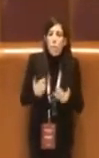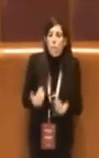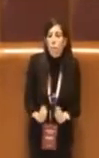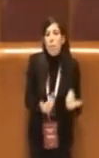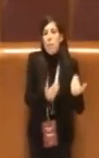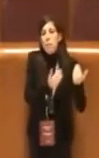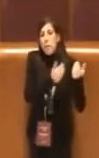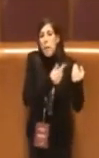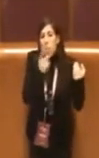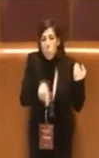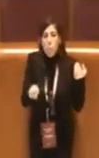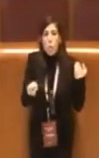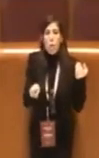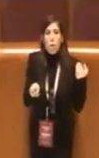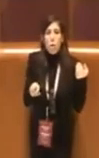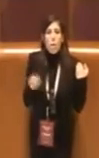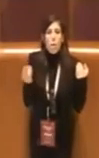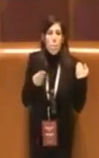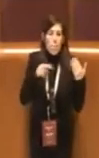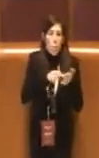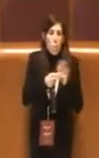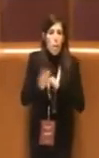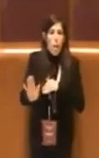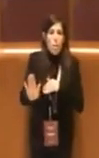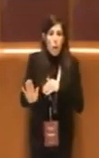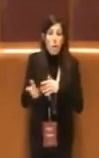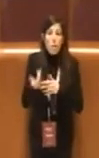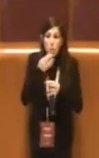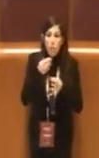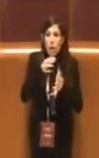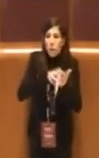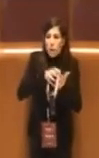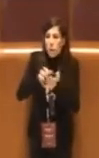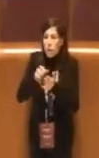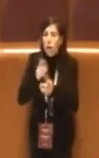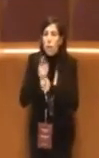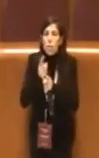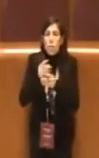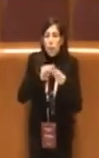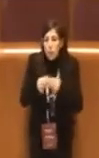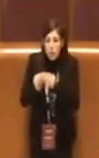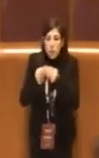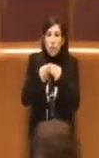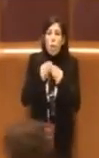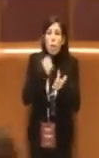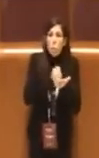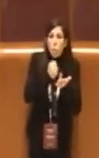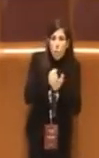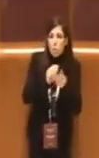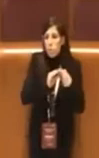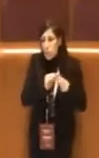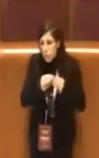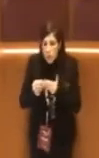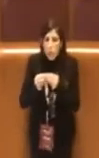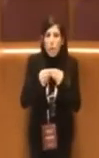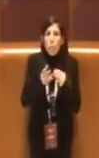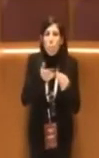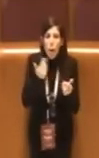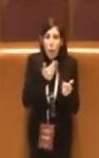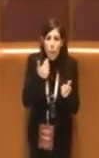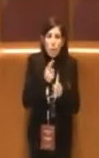anche in questo caso della ricostruzione delle pratiche, della posizione su documentazione che già era